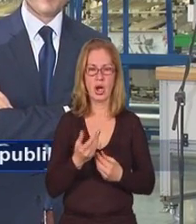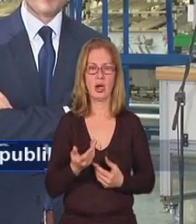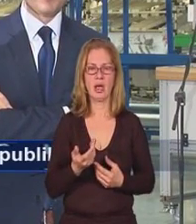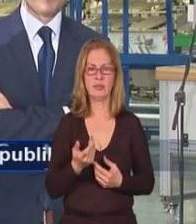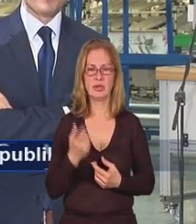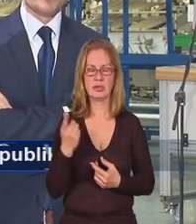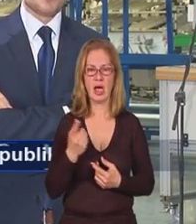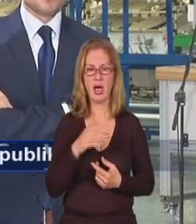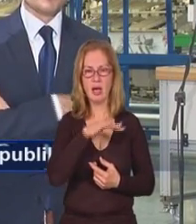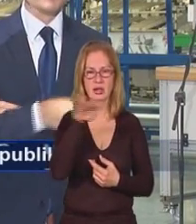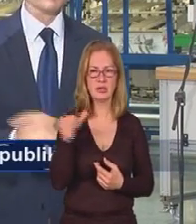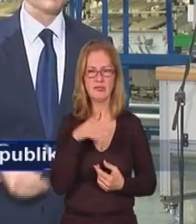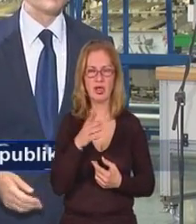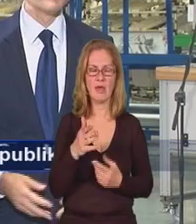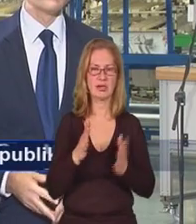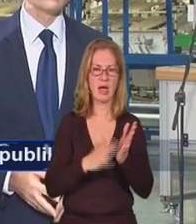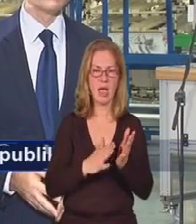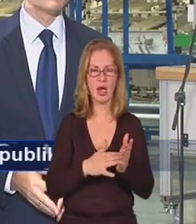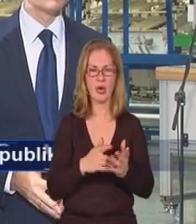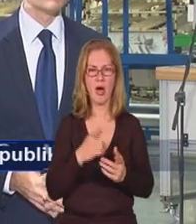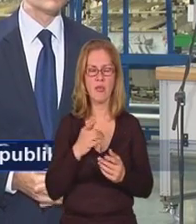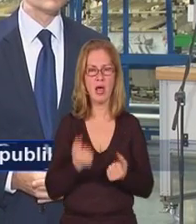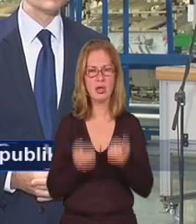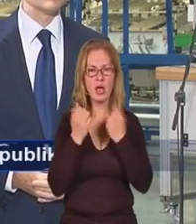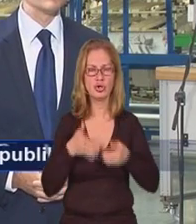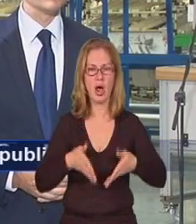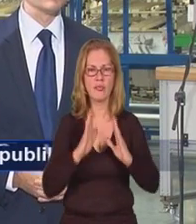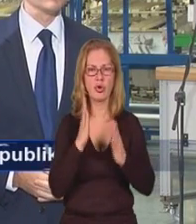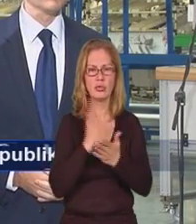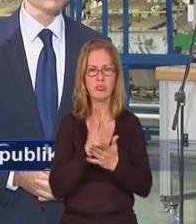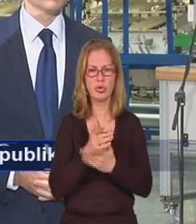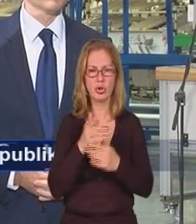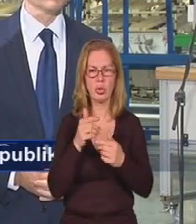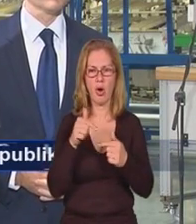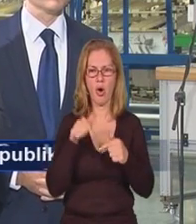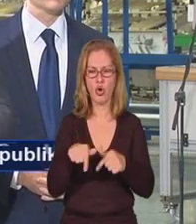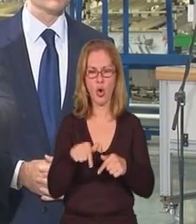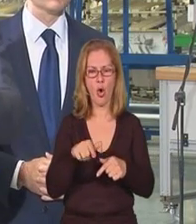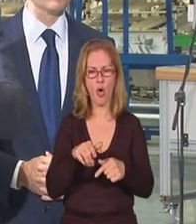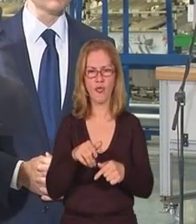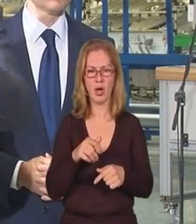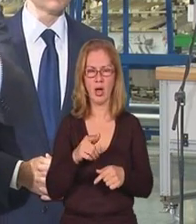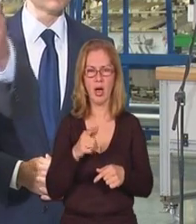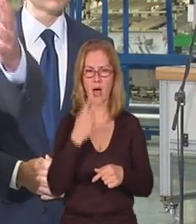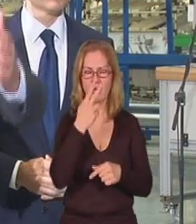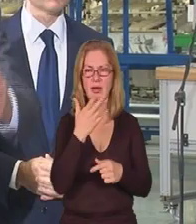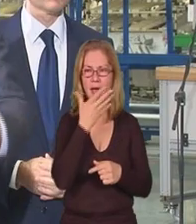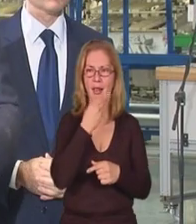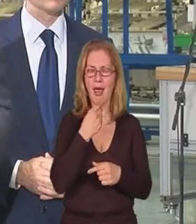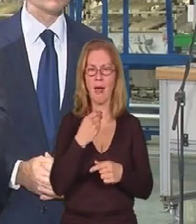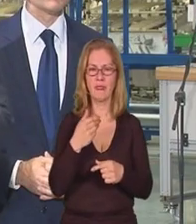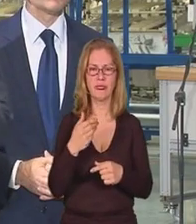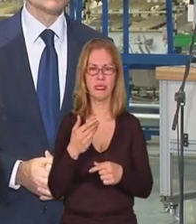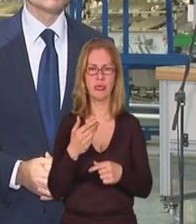Markom, sa Masanom, sa gospodinom Fagardom, sa svima njima. Ali težak put je bio do ovoga. Vama to sad lepo izgleda, vidite,